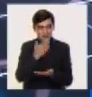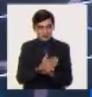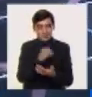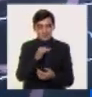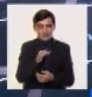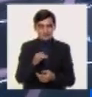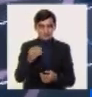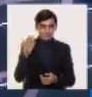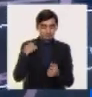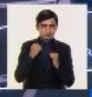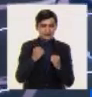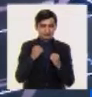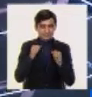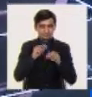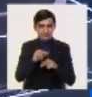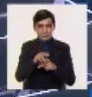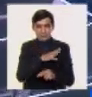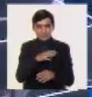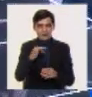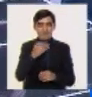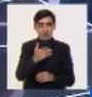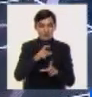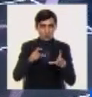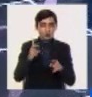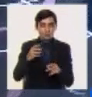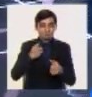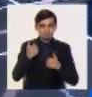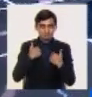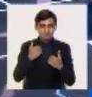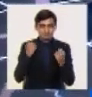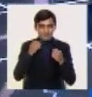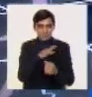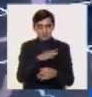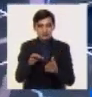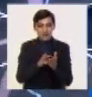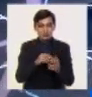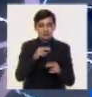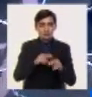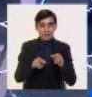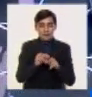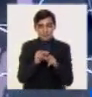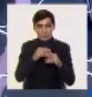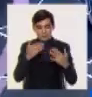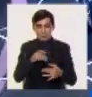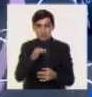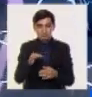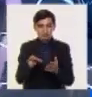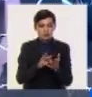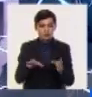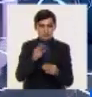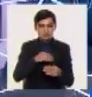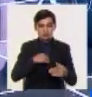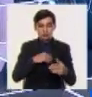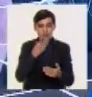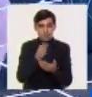что заслуженный тренер и его воспитанники должны освободить помещение, пришло почти сразу после ремонта кровли, который спортсмены сделали за